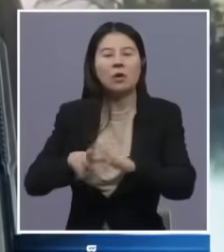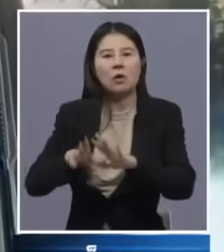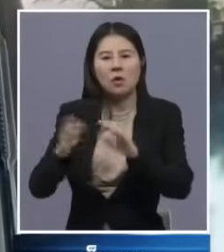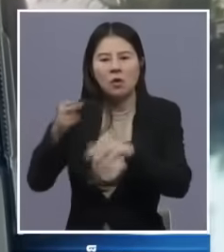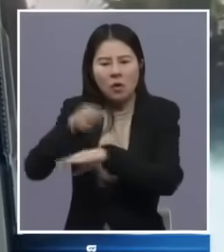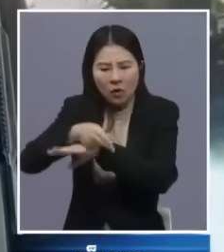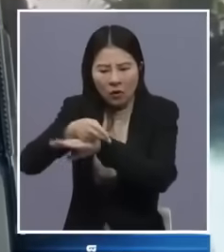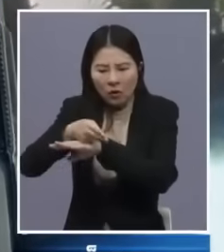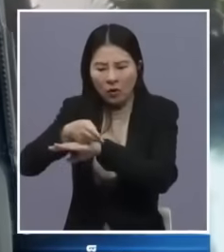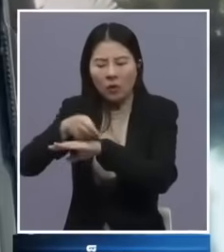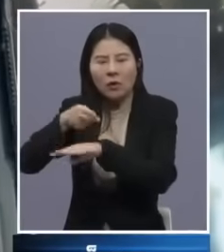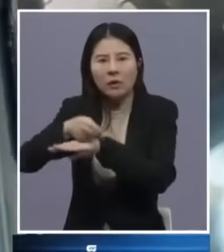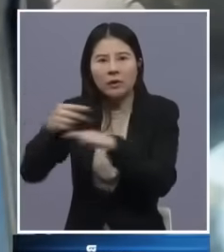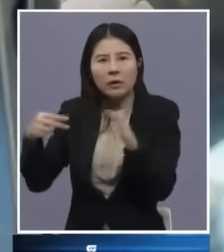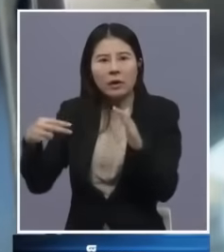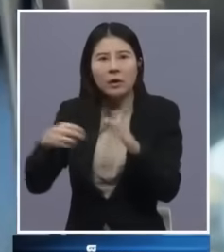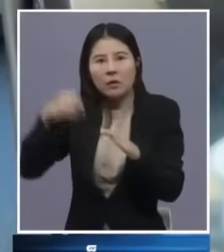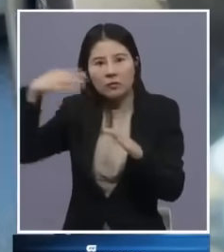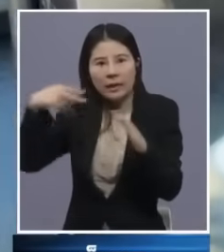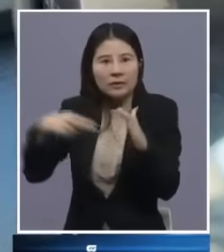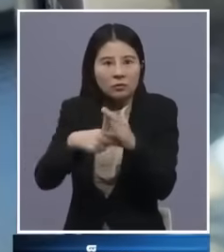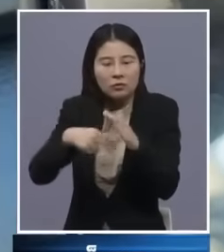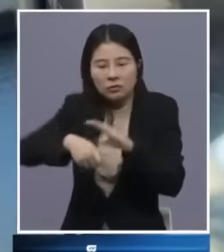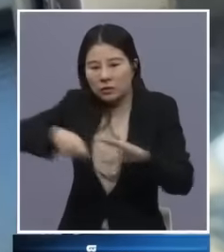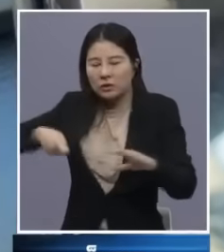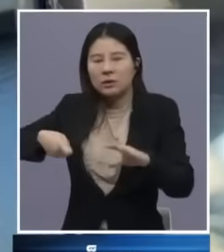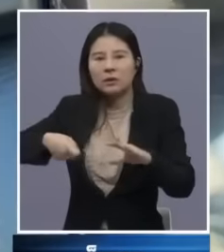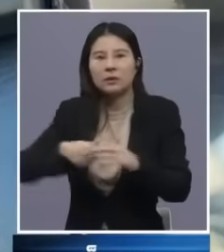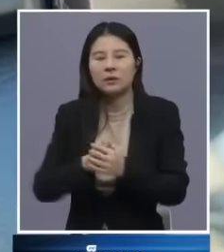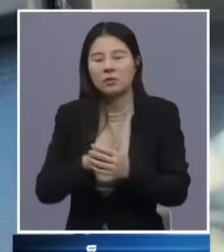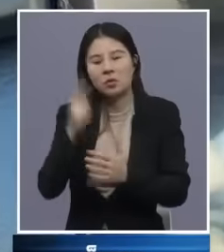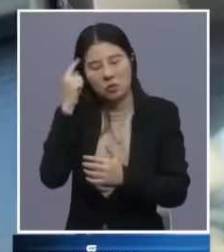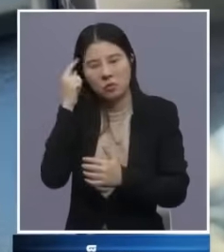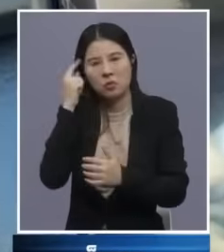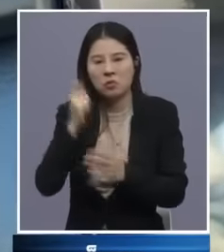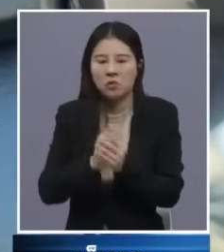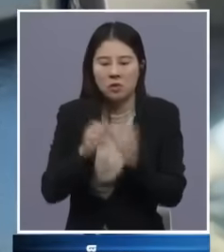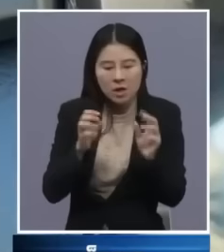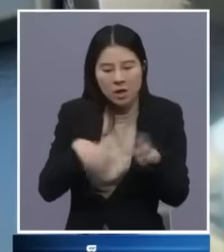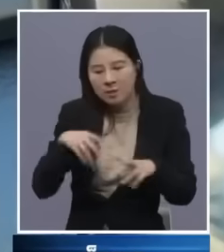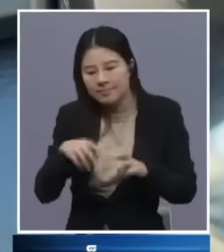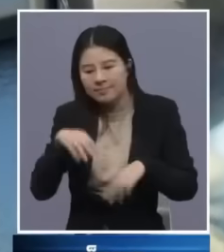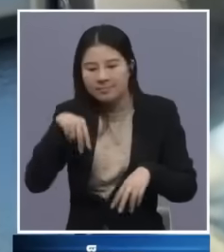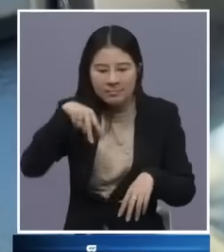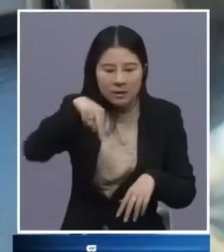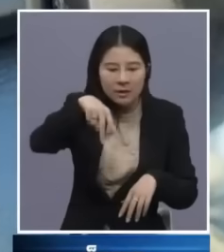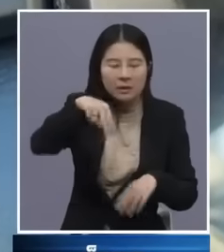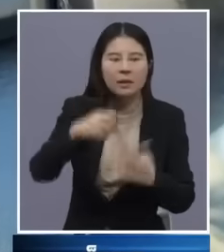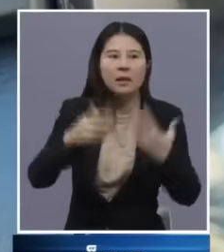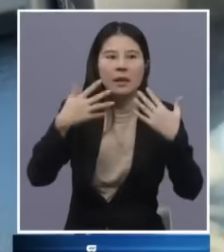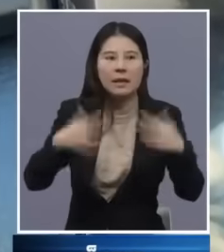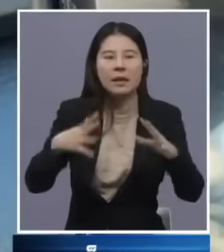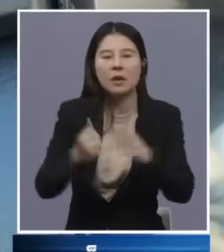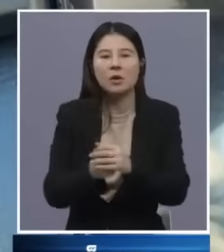นี่ค่ะ เตรียมการมาเลยเนี่ย เตรียมการมาแล้วรู้ลู่ทางเป็นอย่างดีคุณผู้ชมคะหลังจากนั้นนะคะก็ลงมือทำล